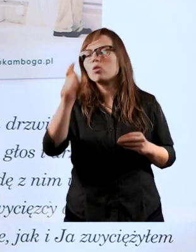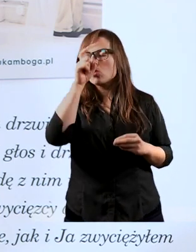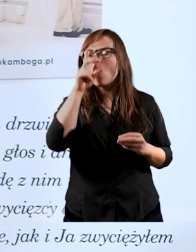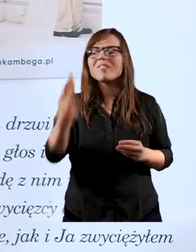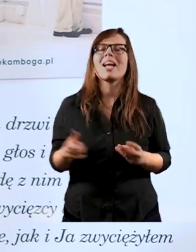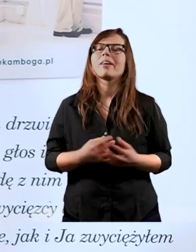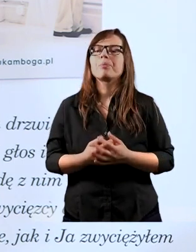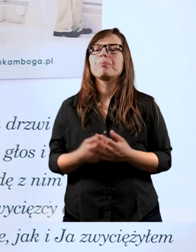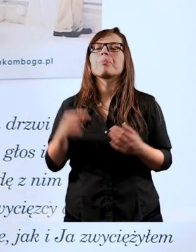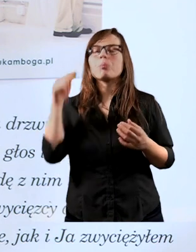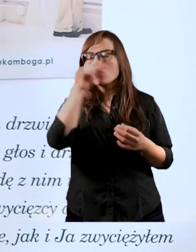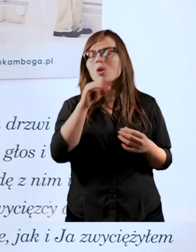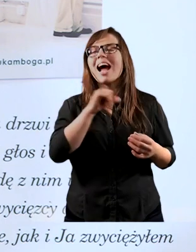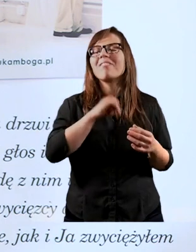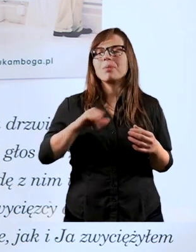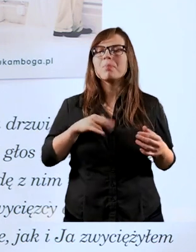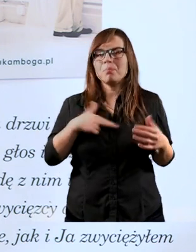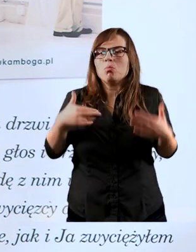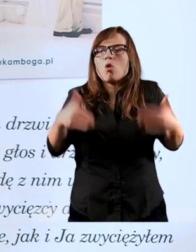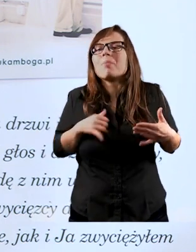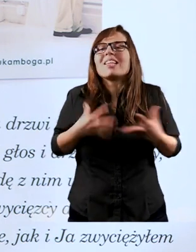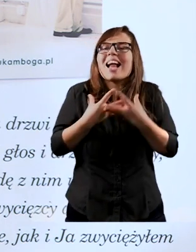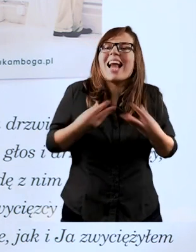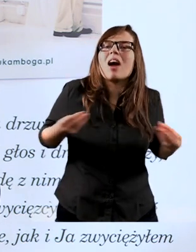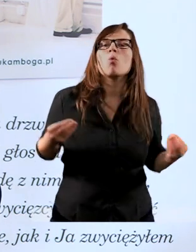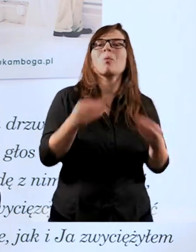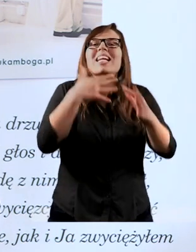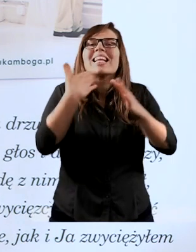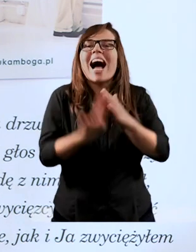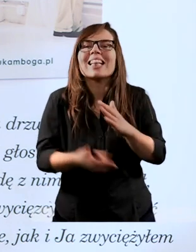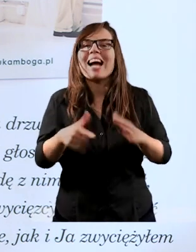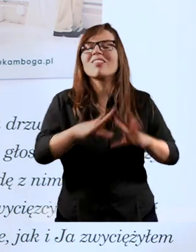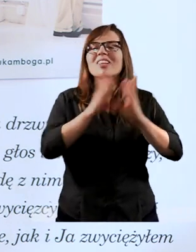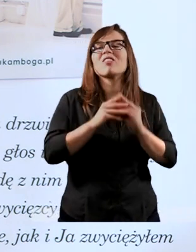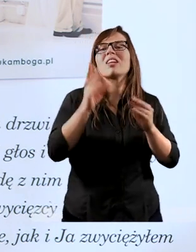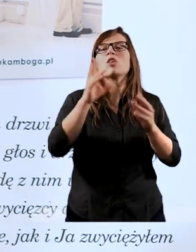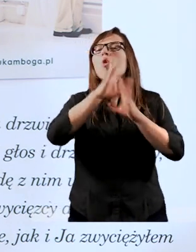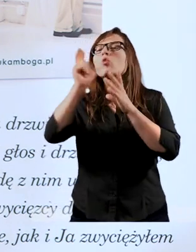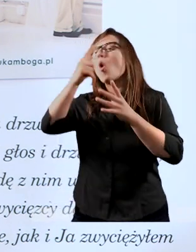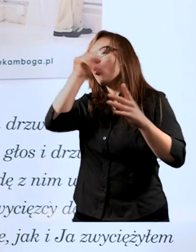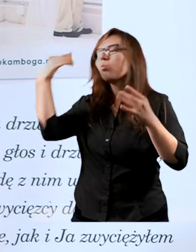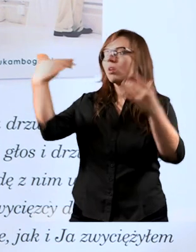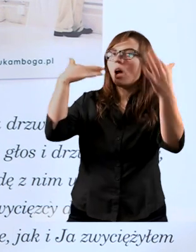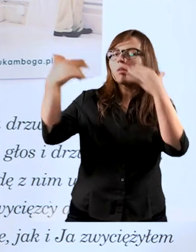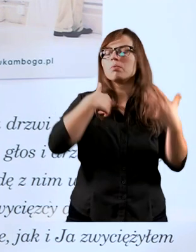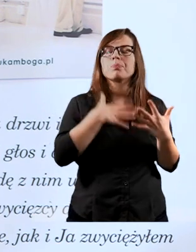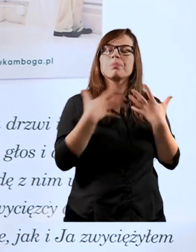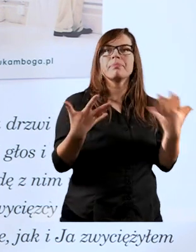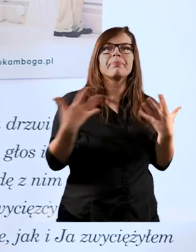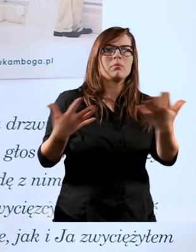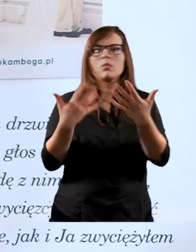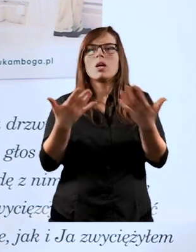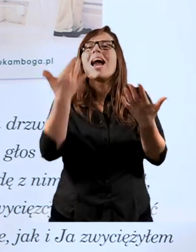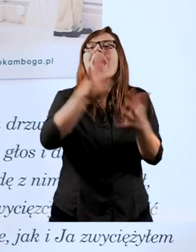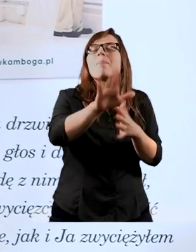człowiek potrafimy się zgubić w tej cywilizacji, w tych mediach. Ile czasu macie na co dzień